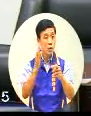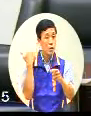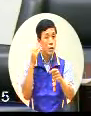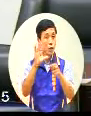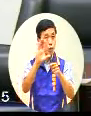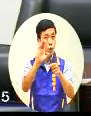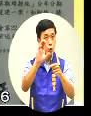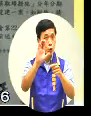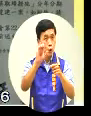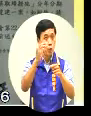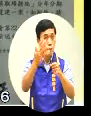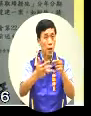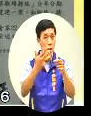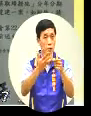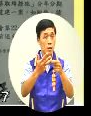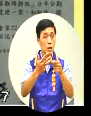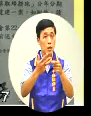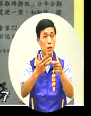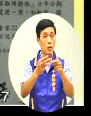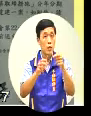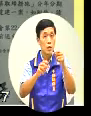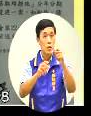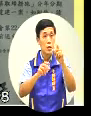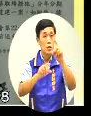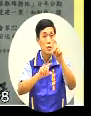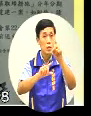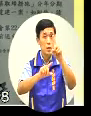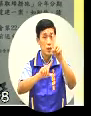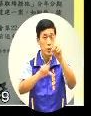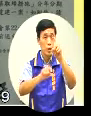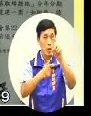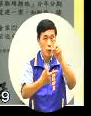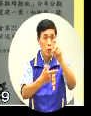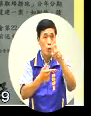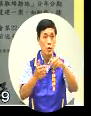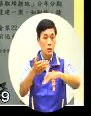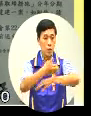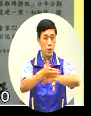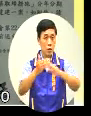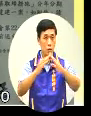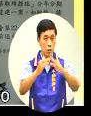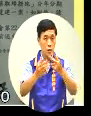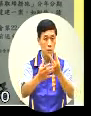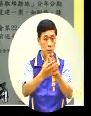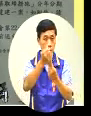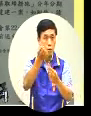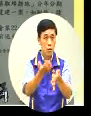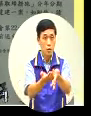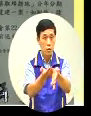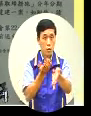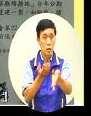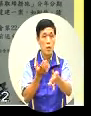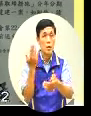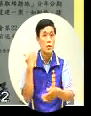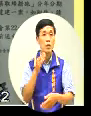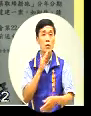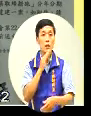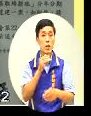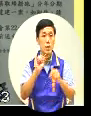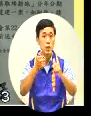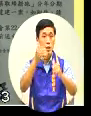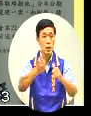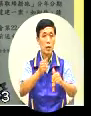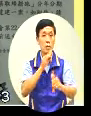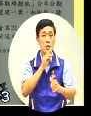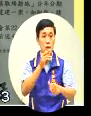1998年10月6号的时候，那时候当时的 还没县市合并， 县市合并之前，我们那时候还是许议员哈，我们的